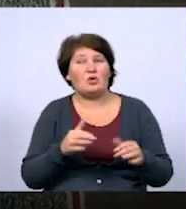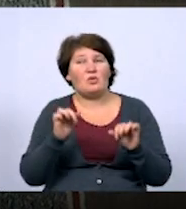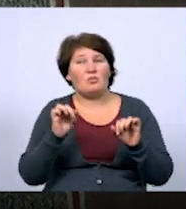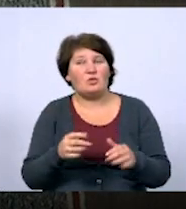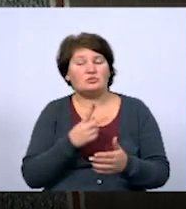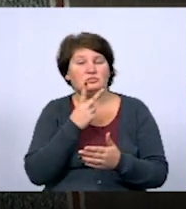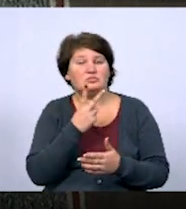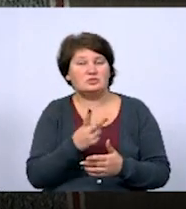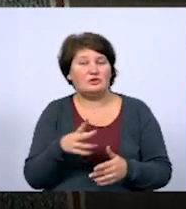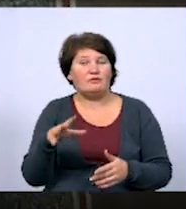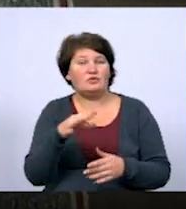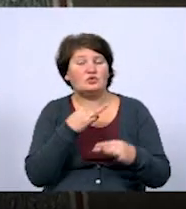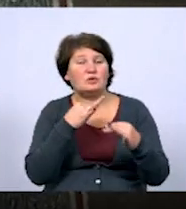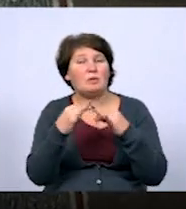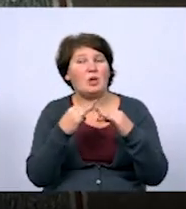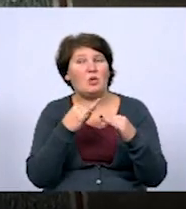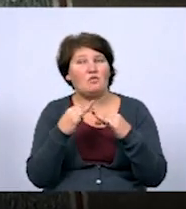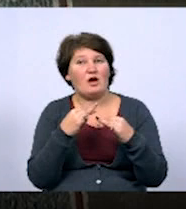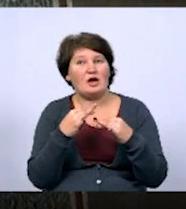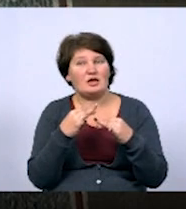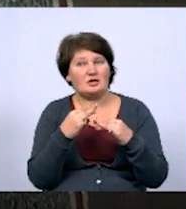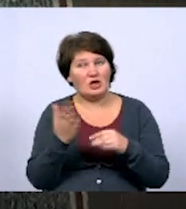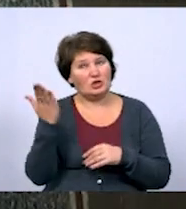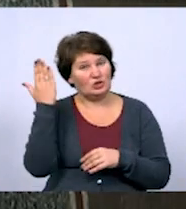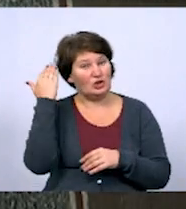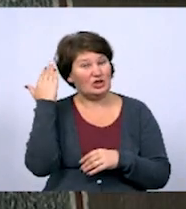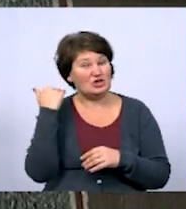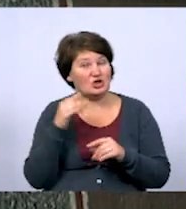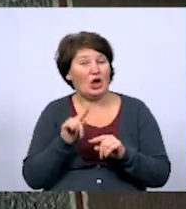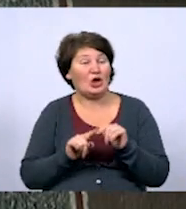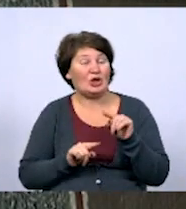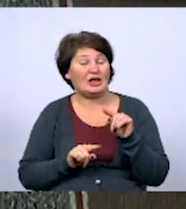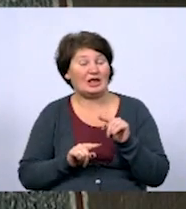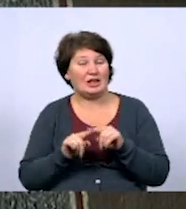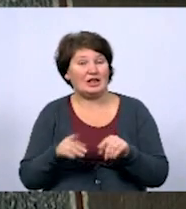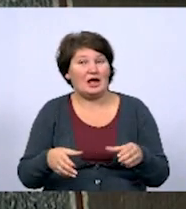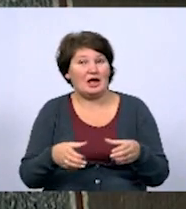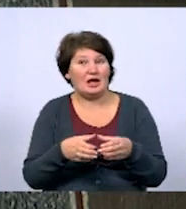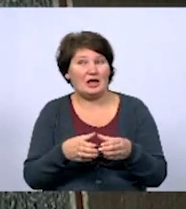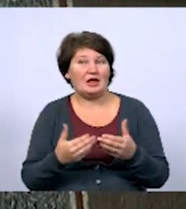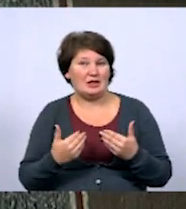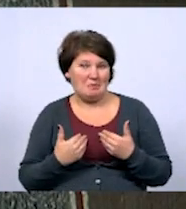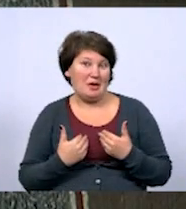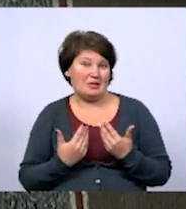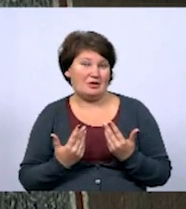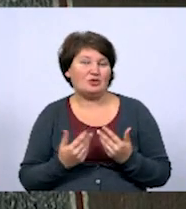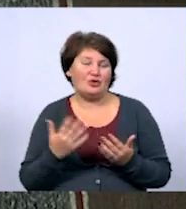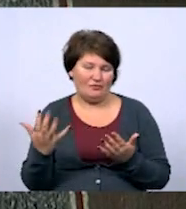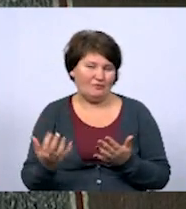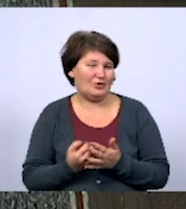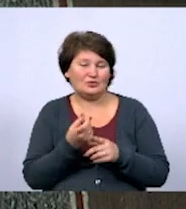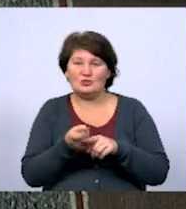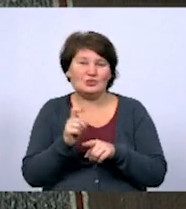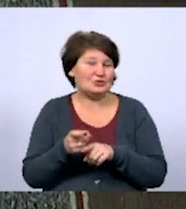осягнути всю повноту спілкування, скажімо, в тодішніх родинах. І, як на мене, то вийшло